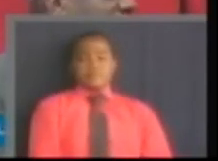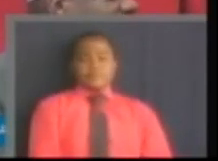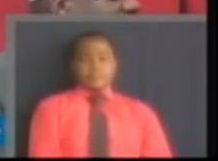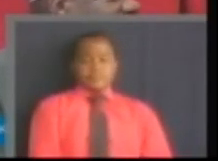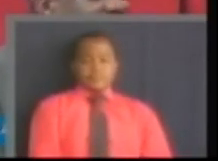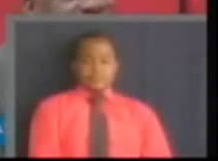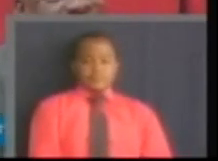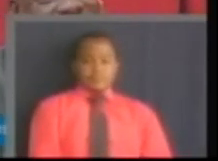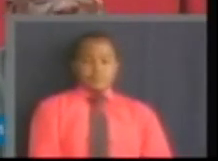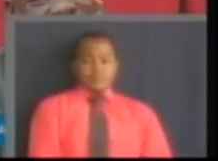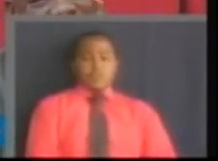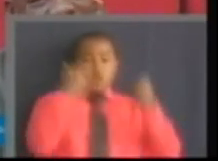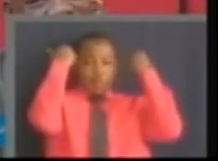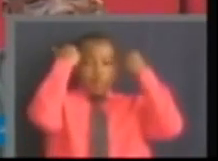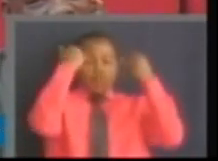Mheshimiwa mwenyekiti,